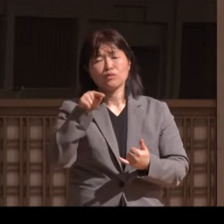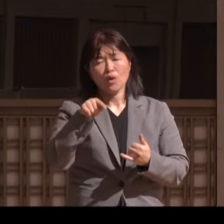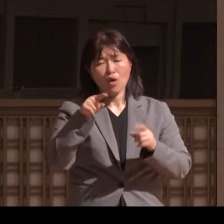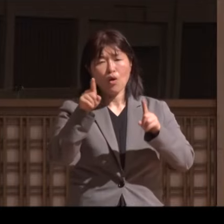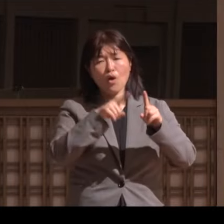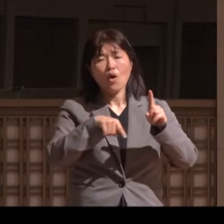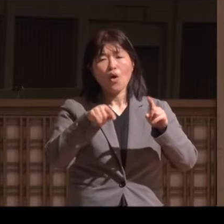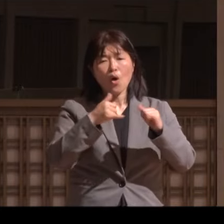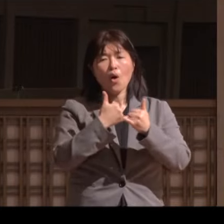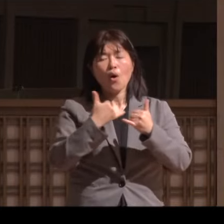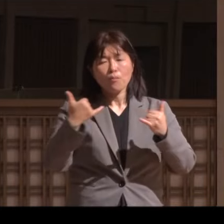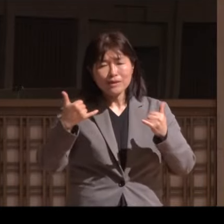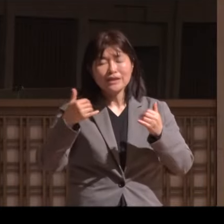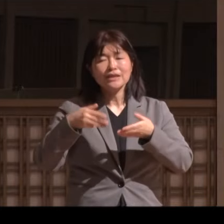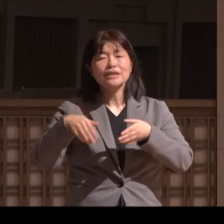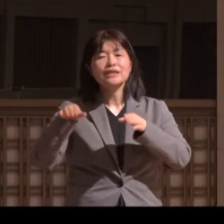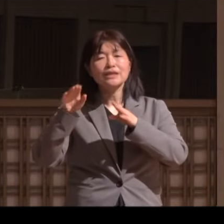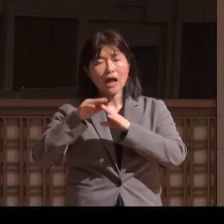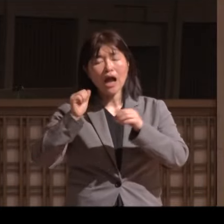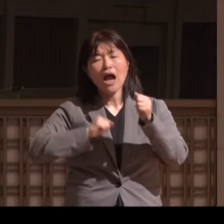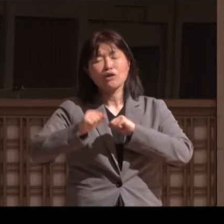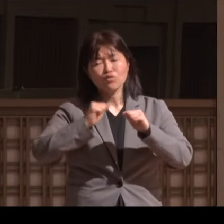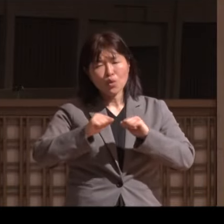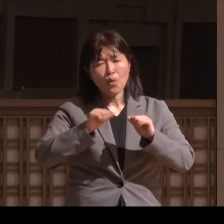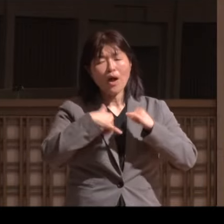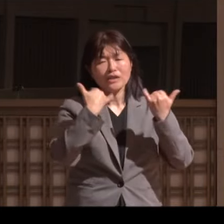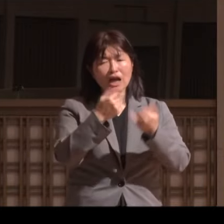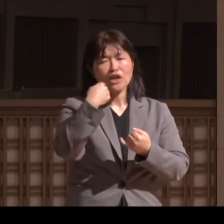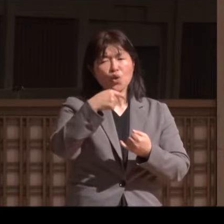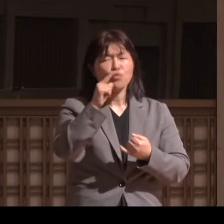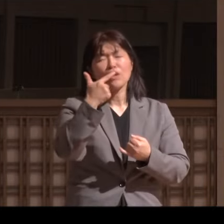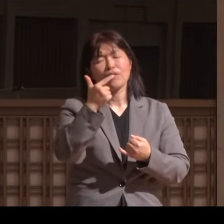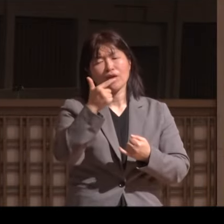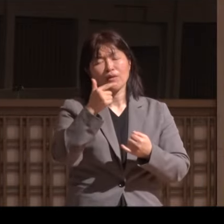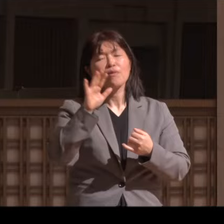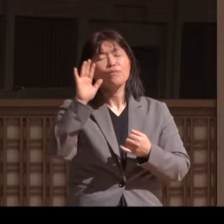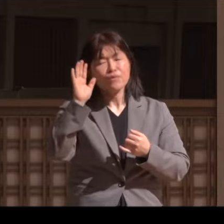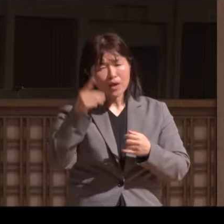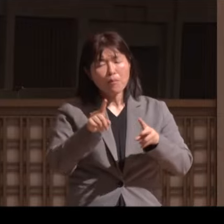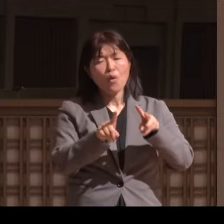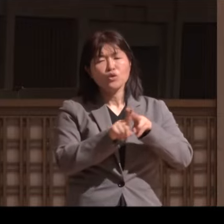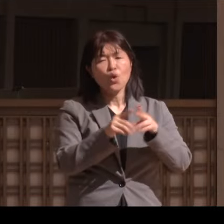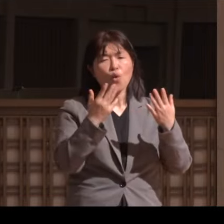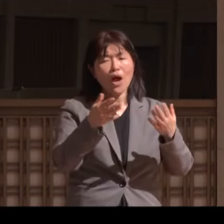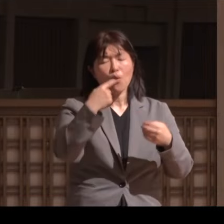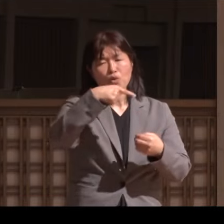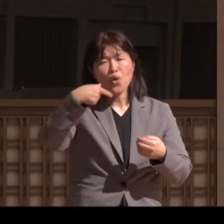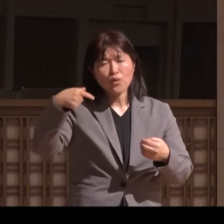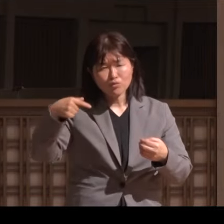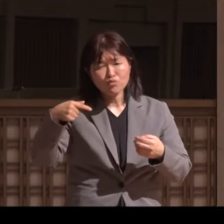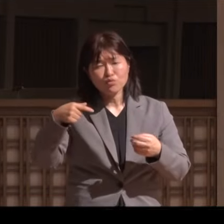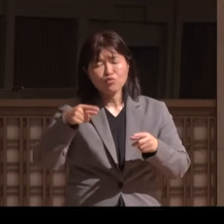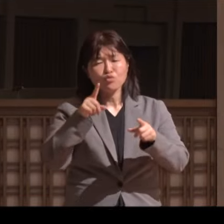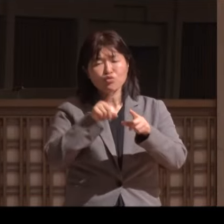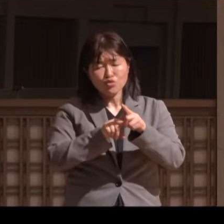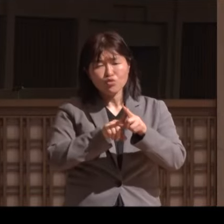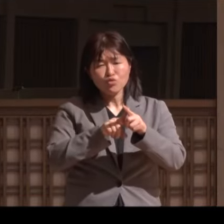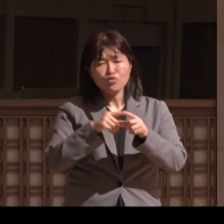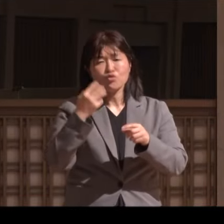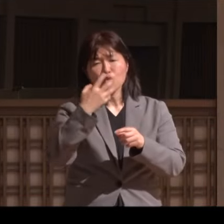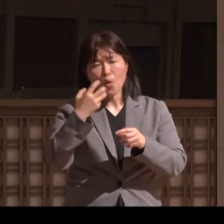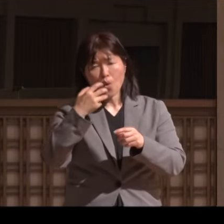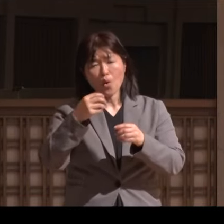活動が全て社会教育とは言いませんがえどうしてもですね小学航空に公民官がないま主に中学航空をベースとしてる